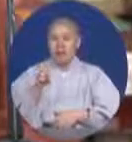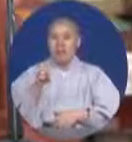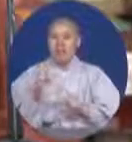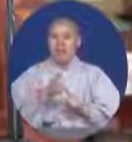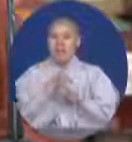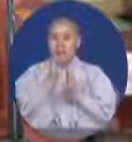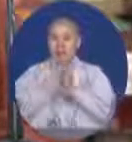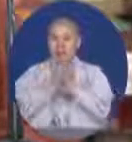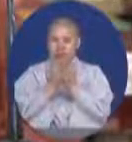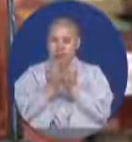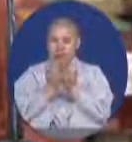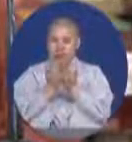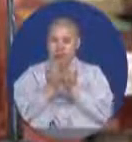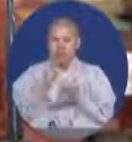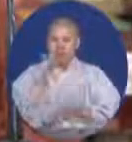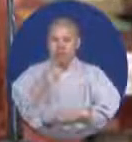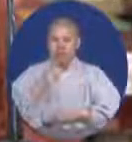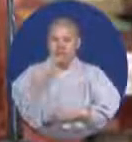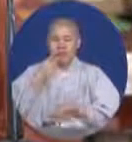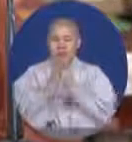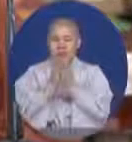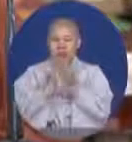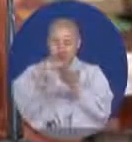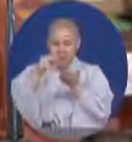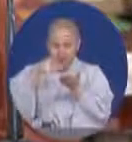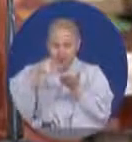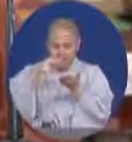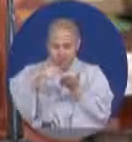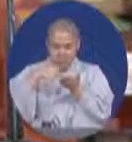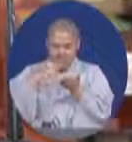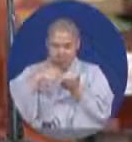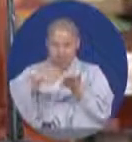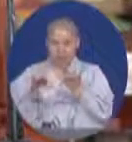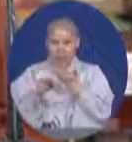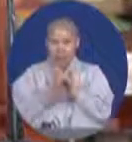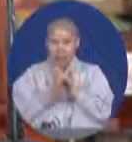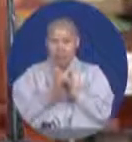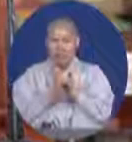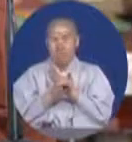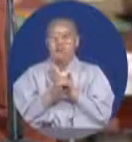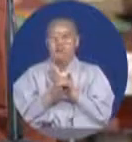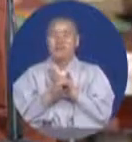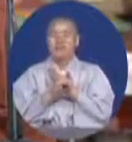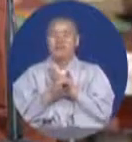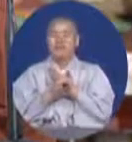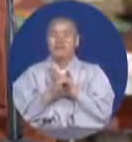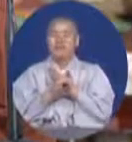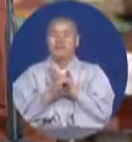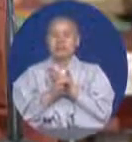제 31권에 보면 이런 또 말씀이 있어요.